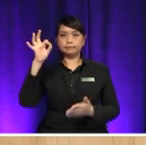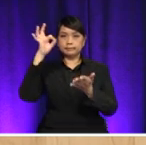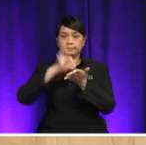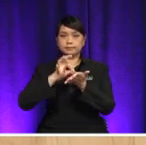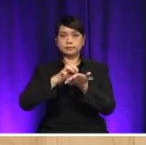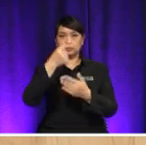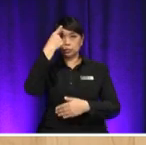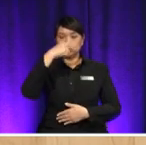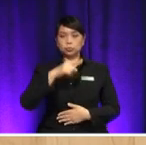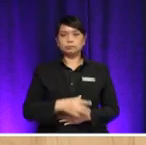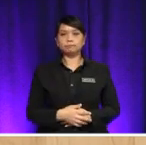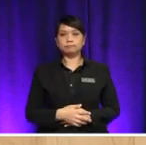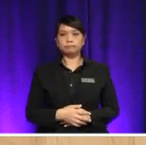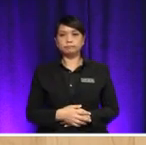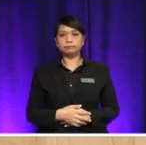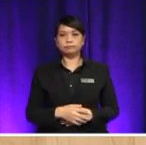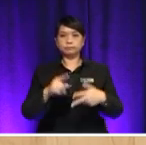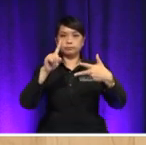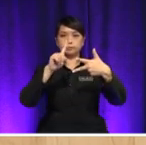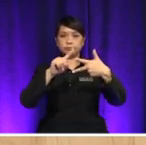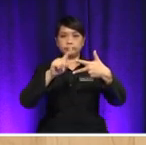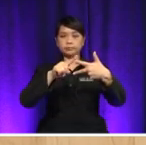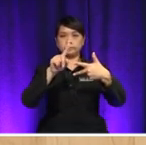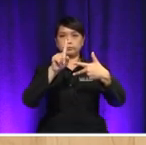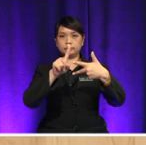oke itu harga pada tahun 2014